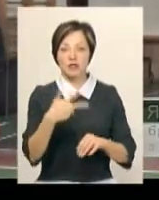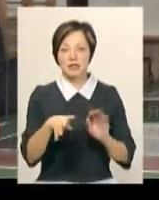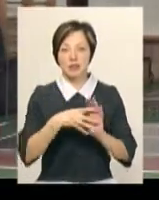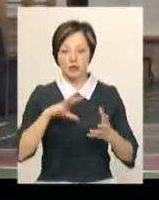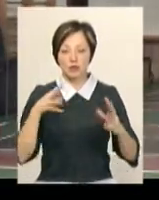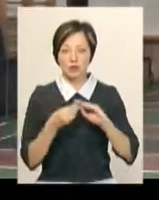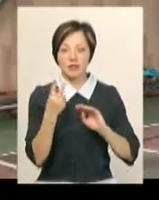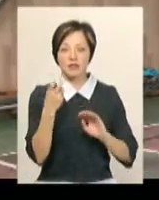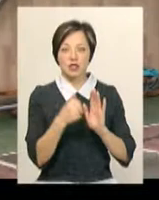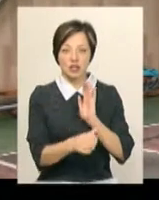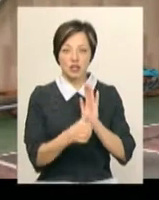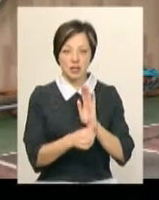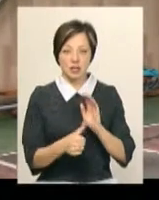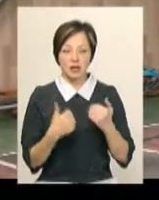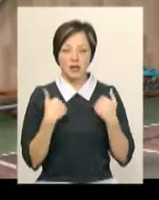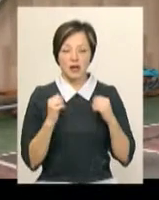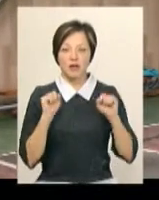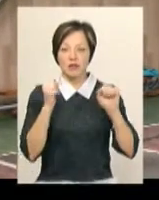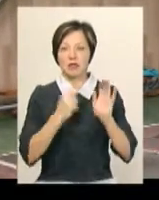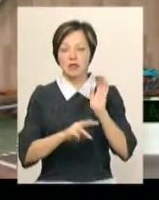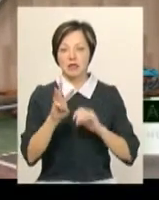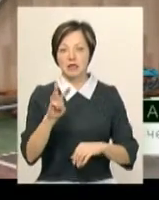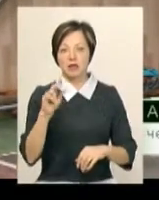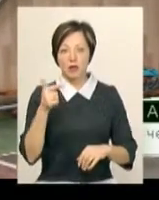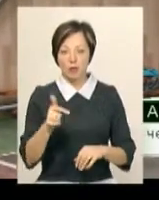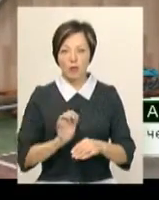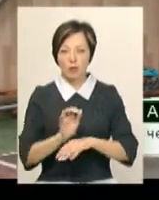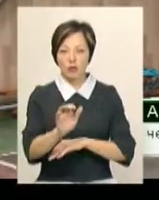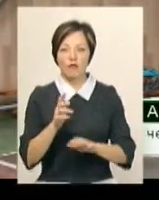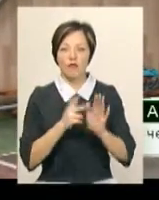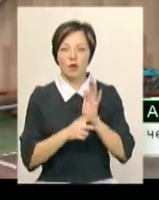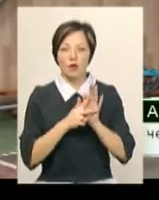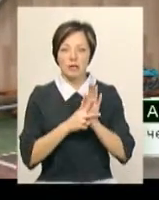була 260. В ривку я підняла 73 кілограми, у поштовху